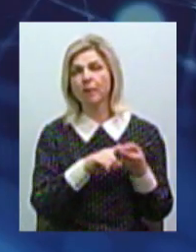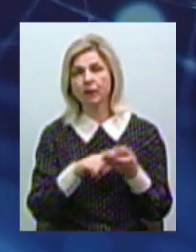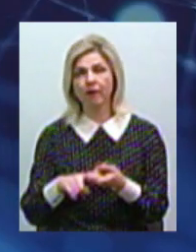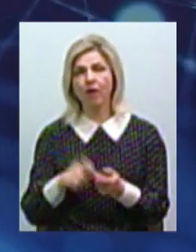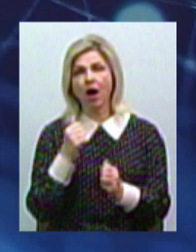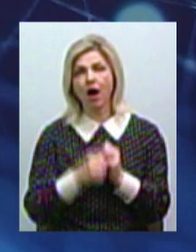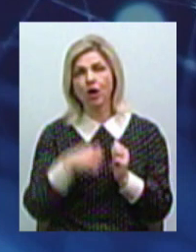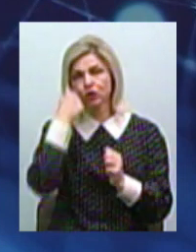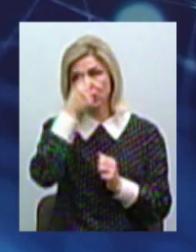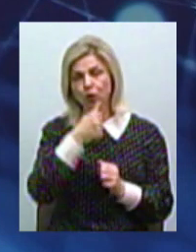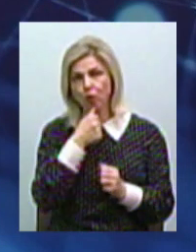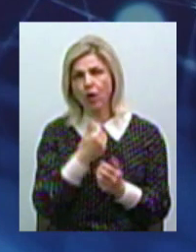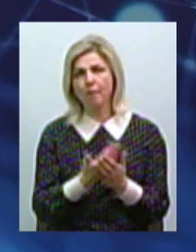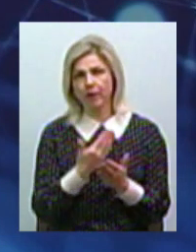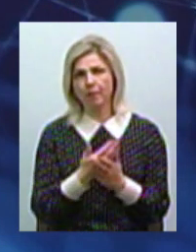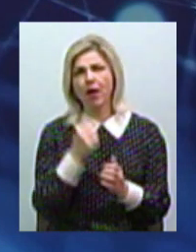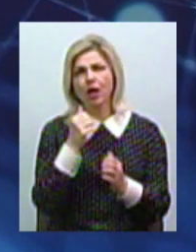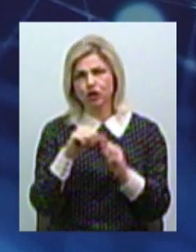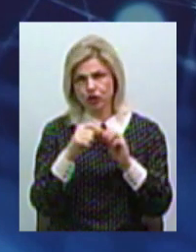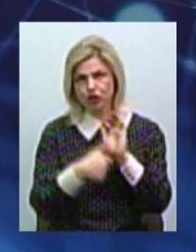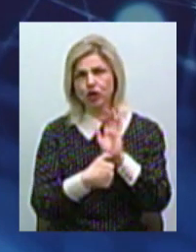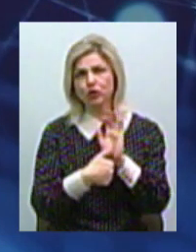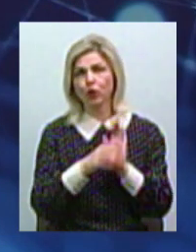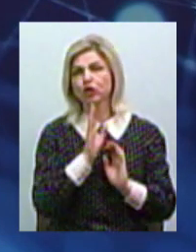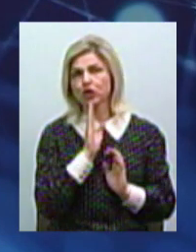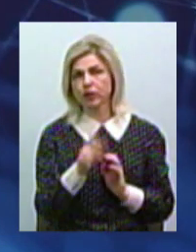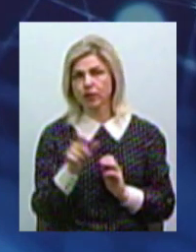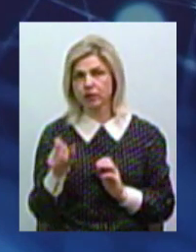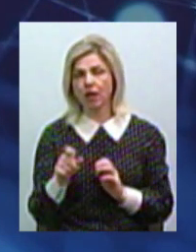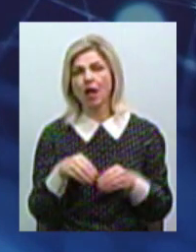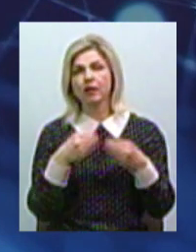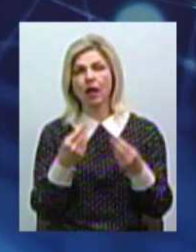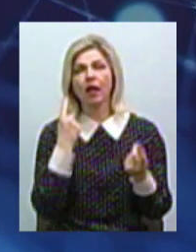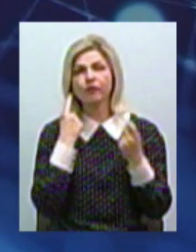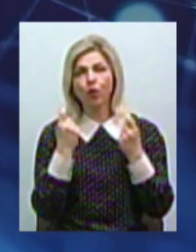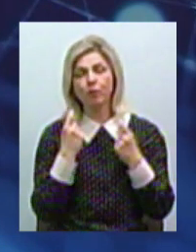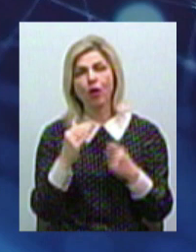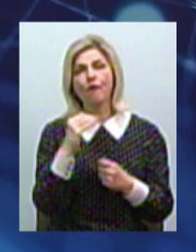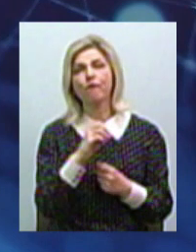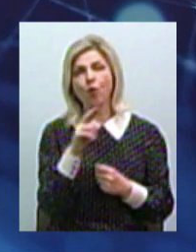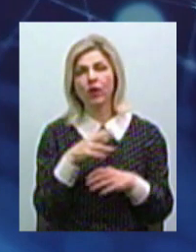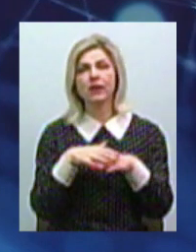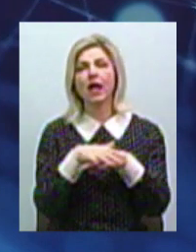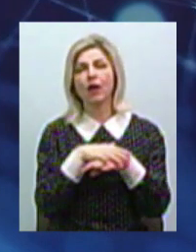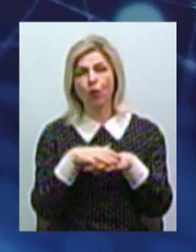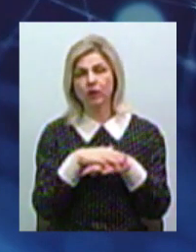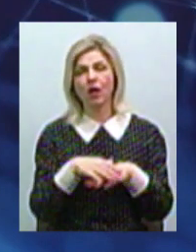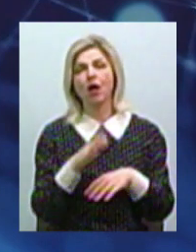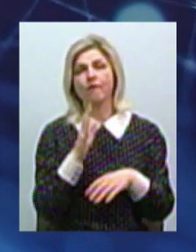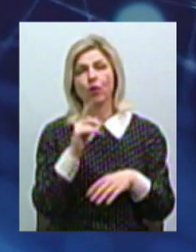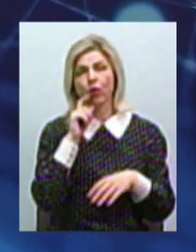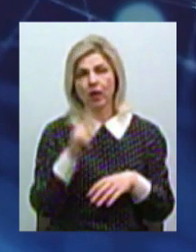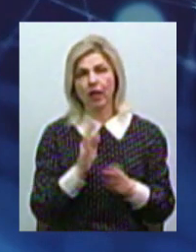загибелі принаймні 600 жінок. Ці дані наводить Фонд народонаселення ООН в Україні на своїй сторінці